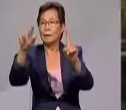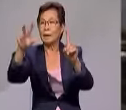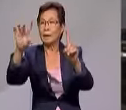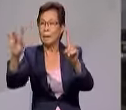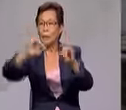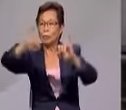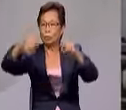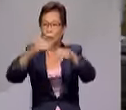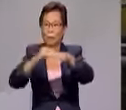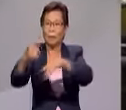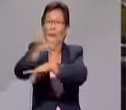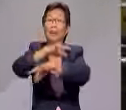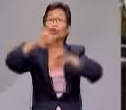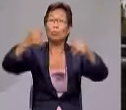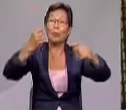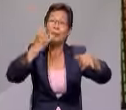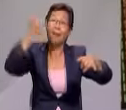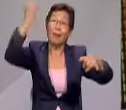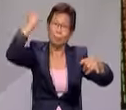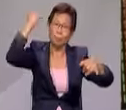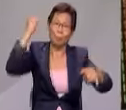1611.38 Jumaat lalu.